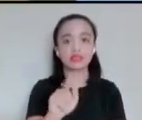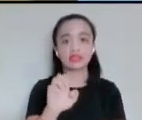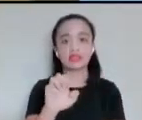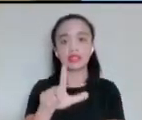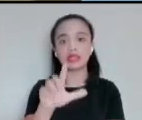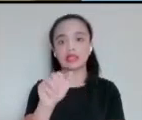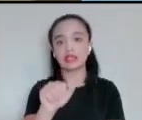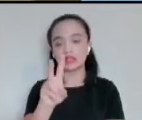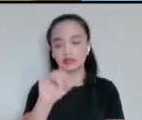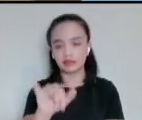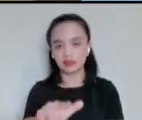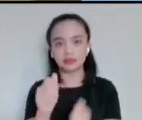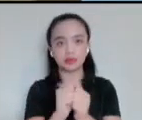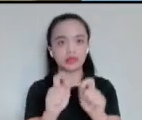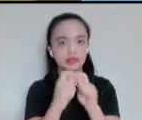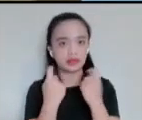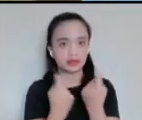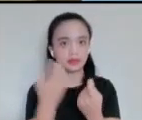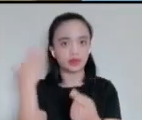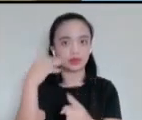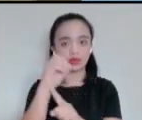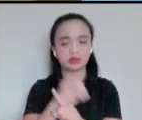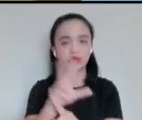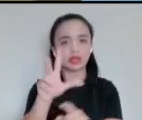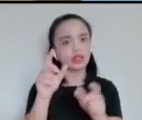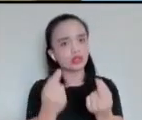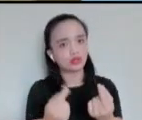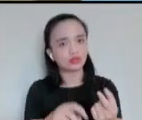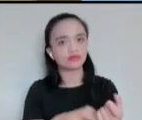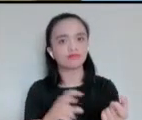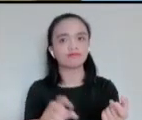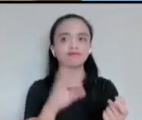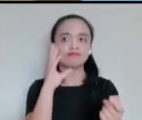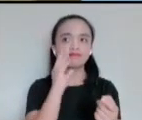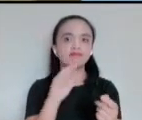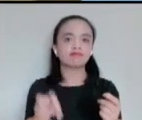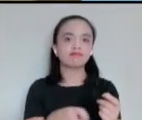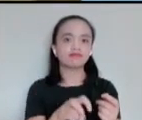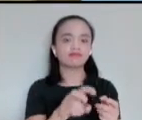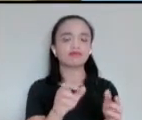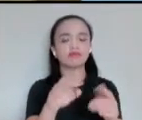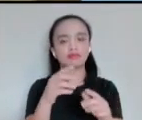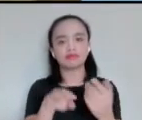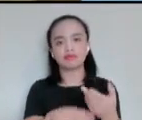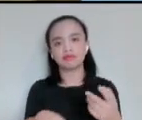no October 3 para i-explore ang city bago ang kanilang concert.